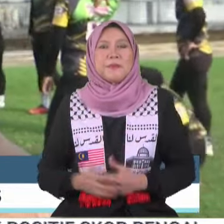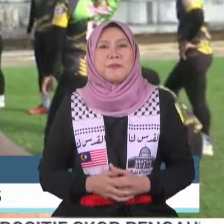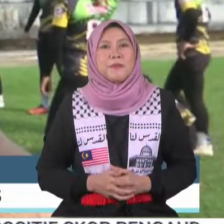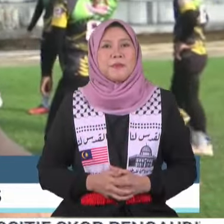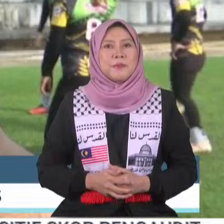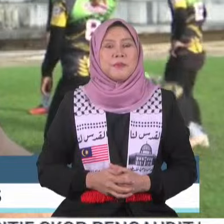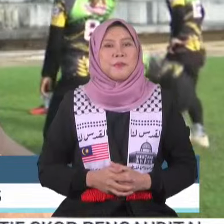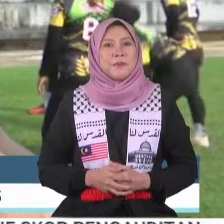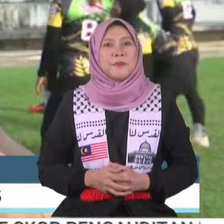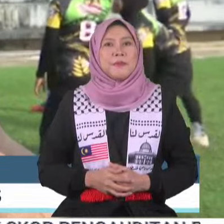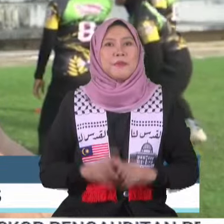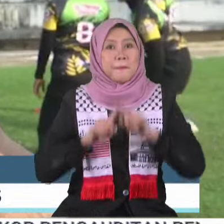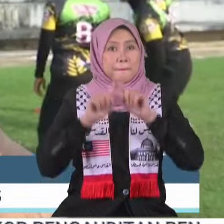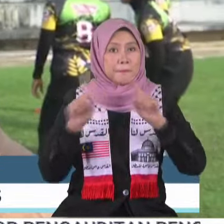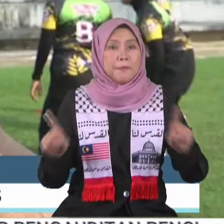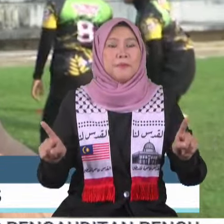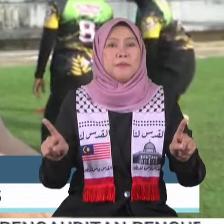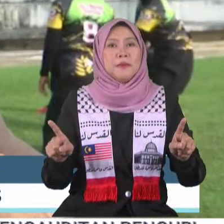Walau bagaimanapun,